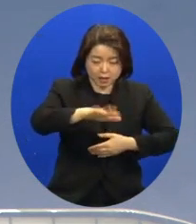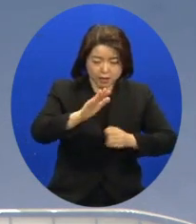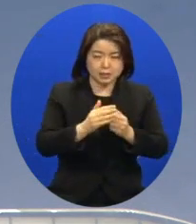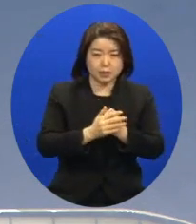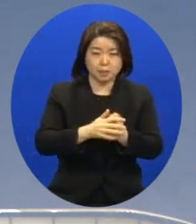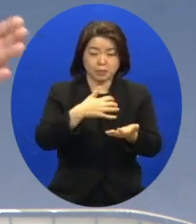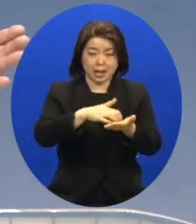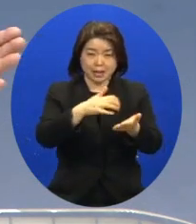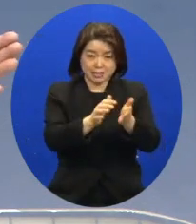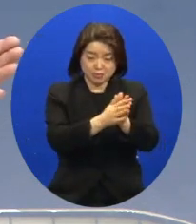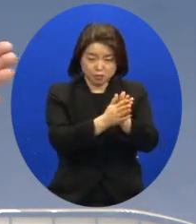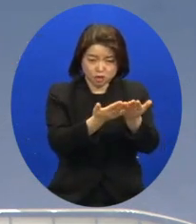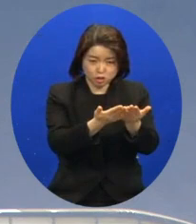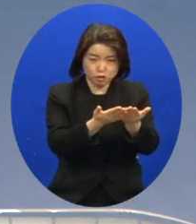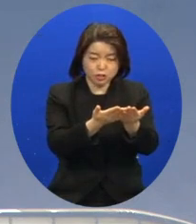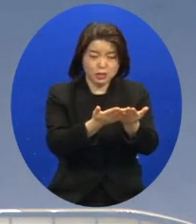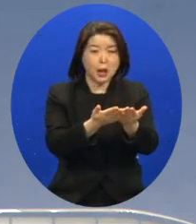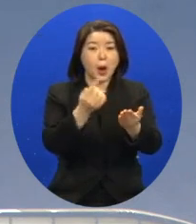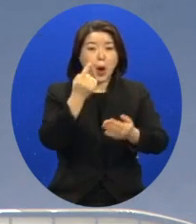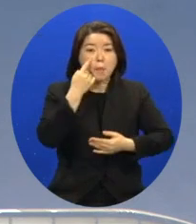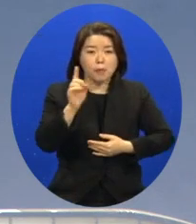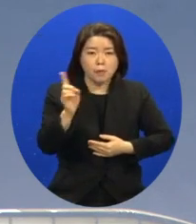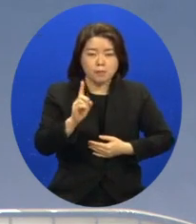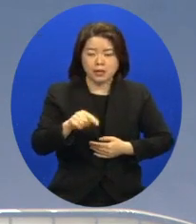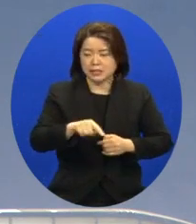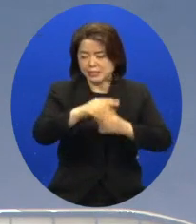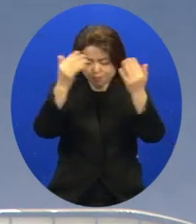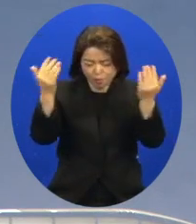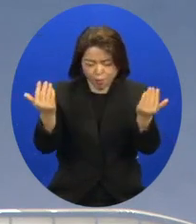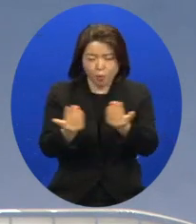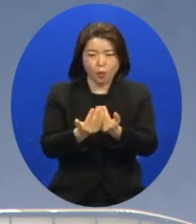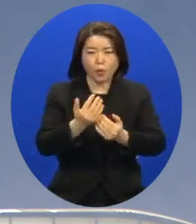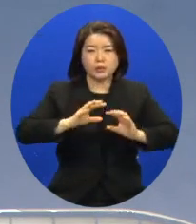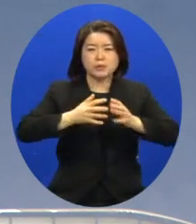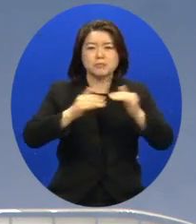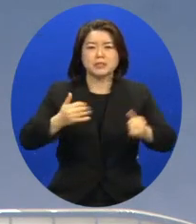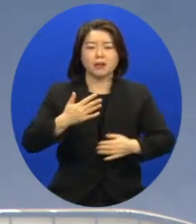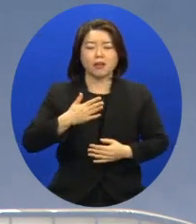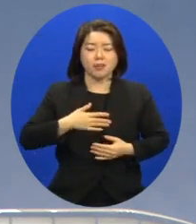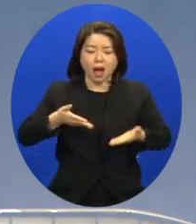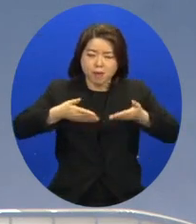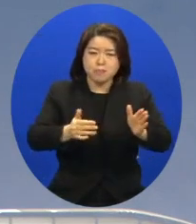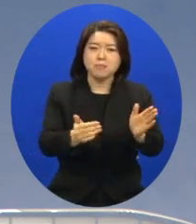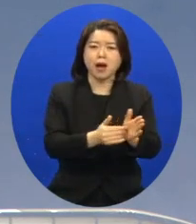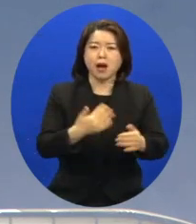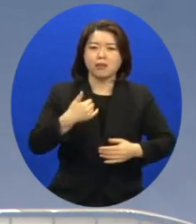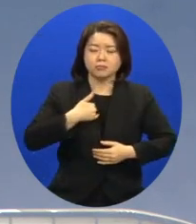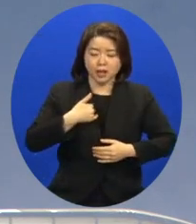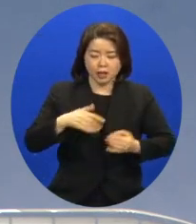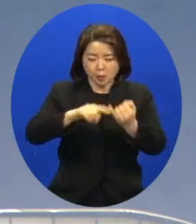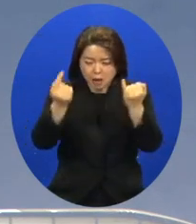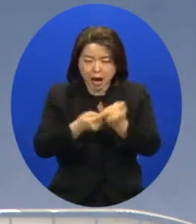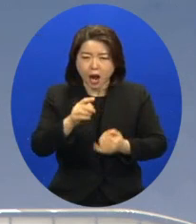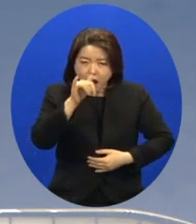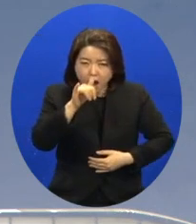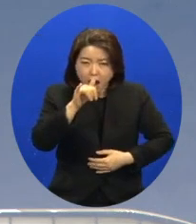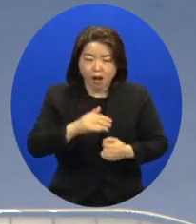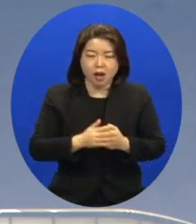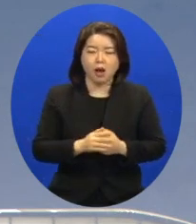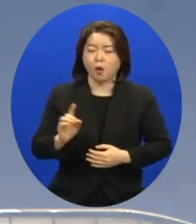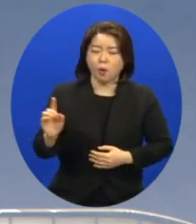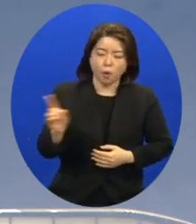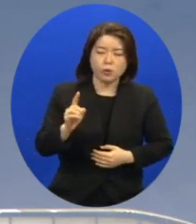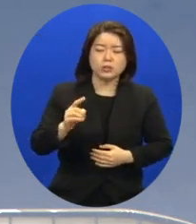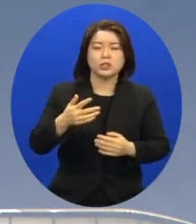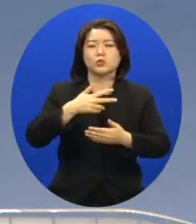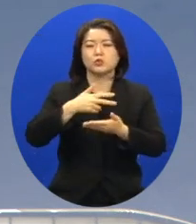이렇게 탄식을 합니다. 이 모든 백성을 내가 배웠나이까? 내가 그들을 낳았나이까? 어찌 주께서